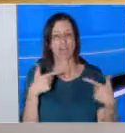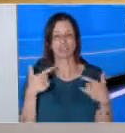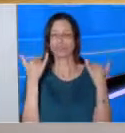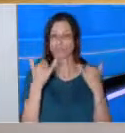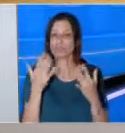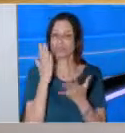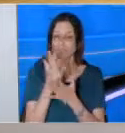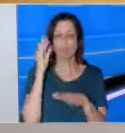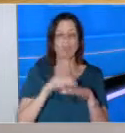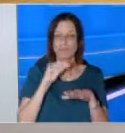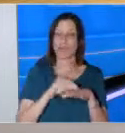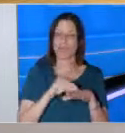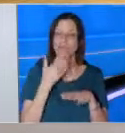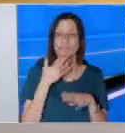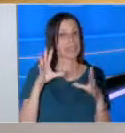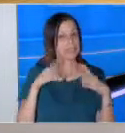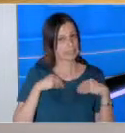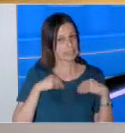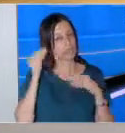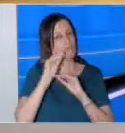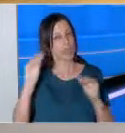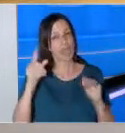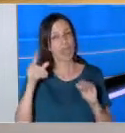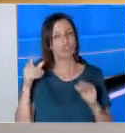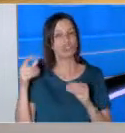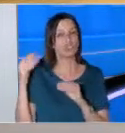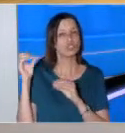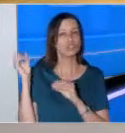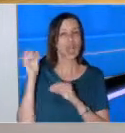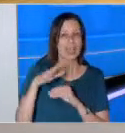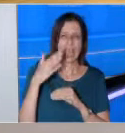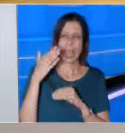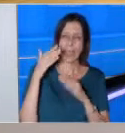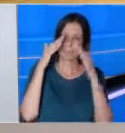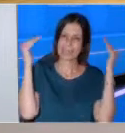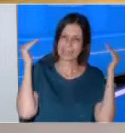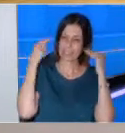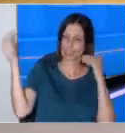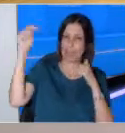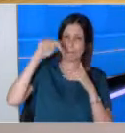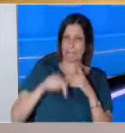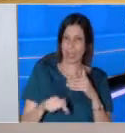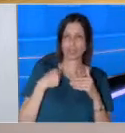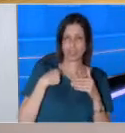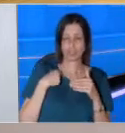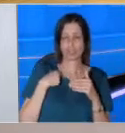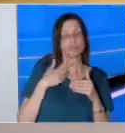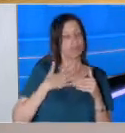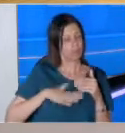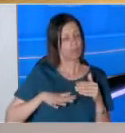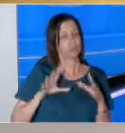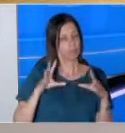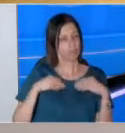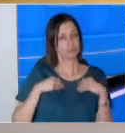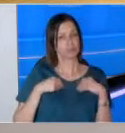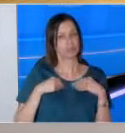שישראל הסכימה והודיעה לשליח המצרי שהגיע לכאן, שהיא מתכנסת לקראת הפסקת אש.